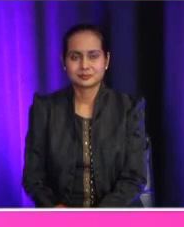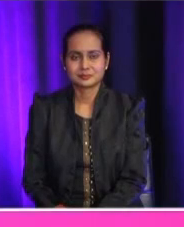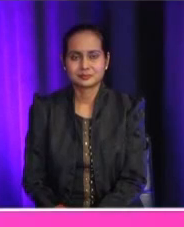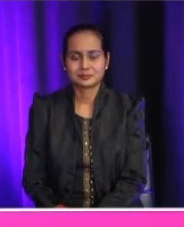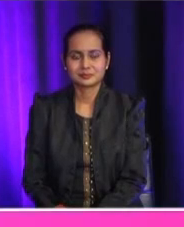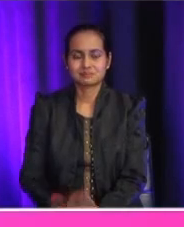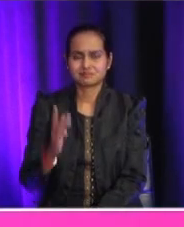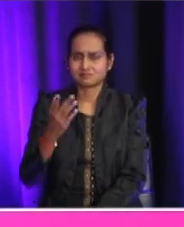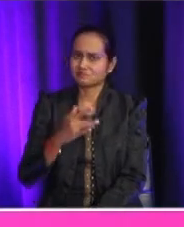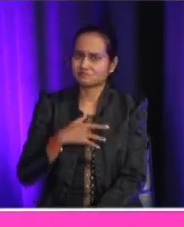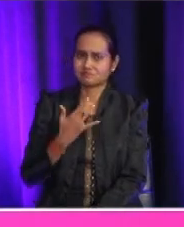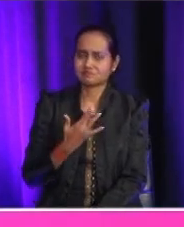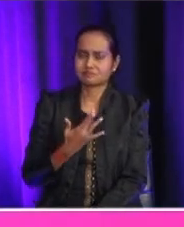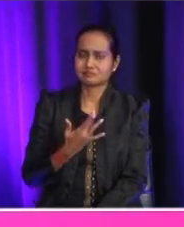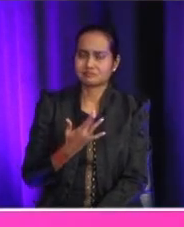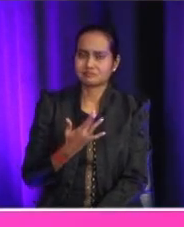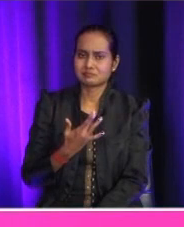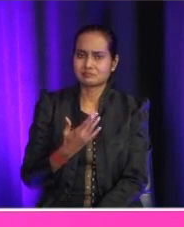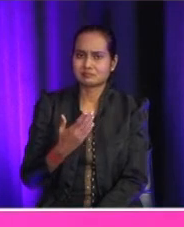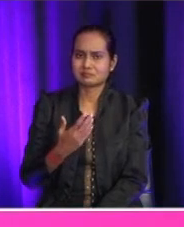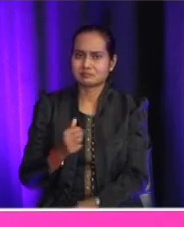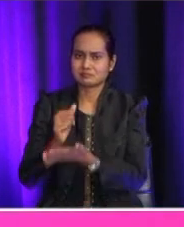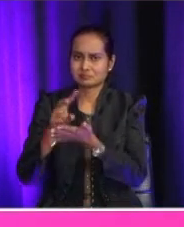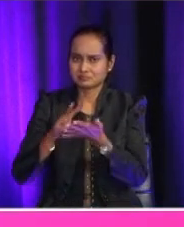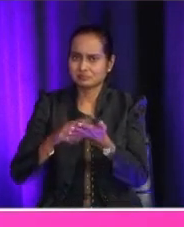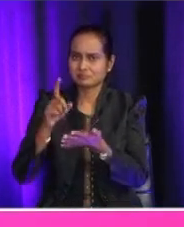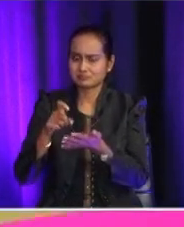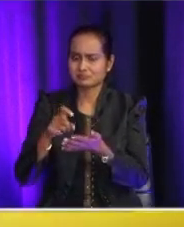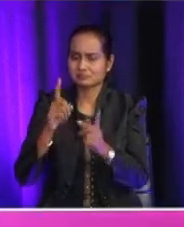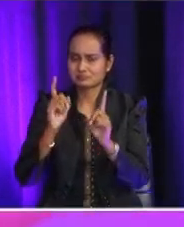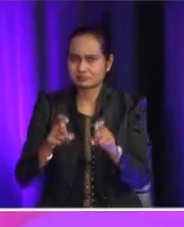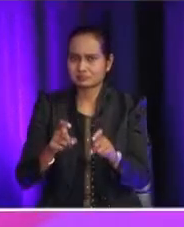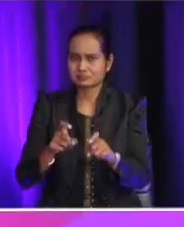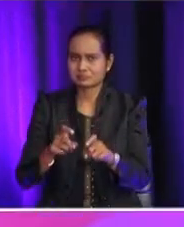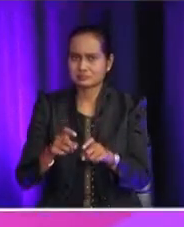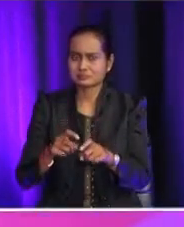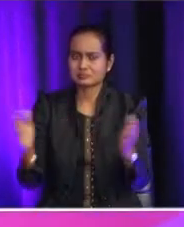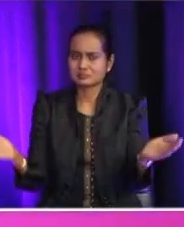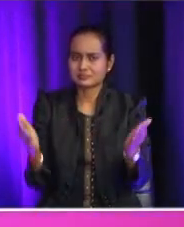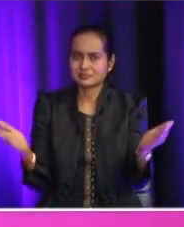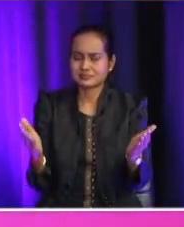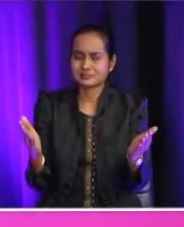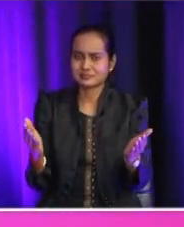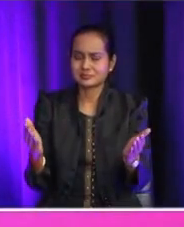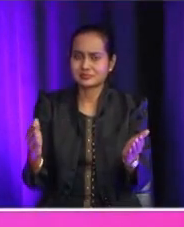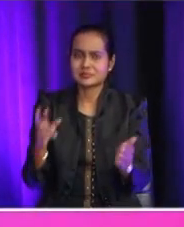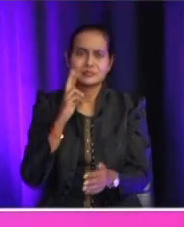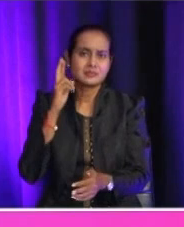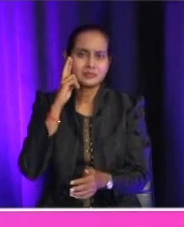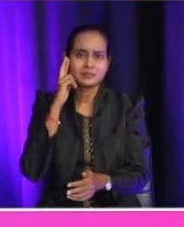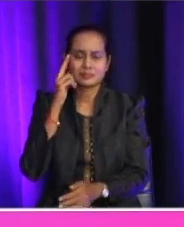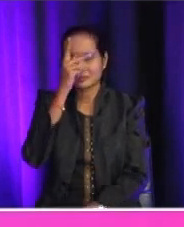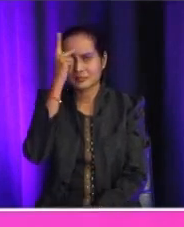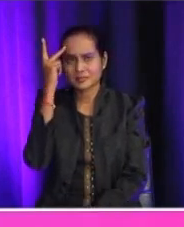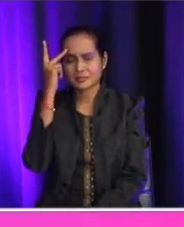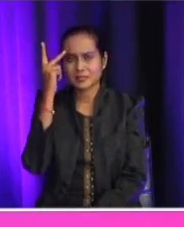Saya rasa amalan membaca ni wajar untuk dipupuk dalam kalangan remaja juga, sebab seseorang ni